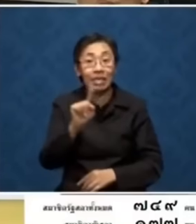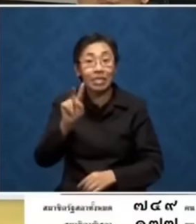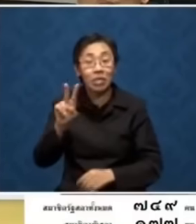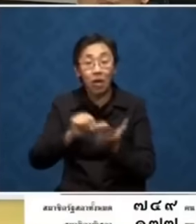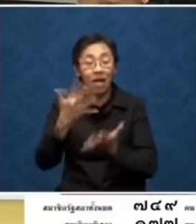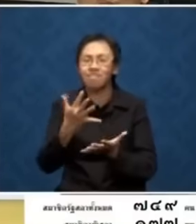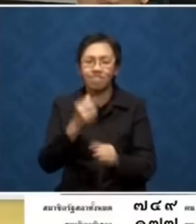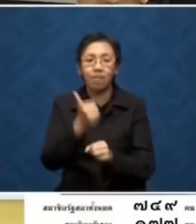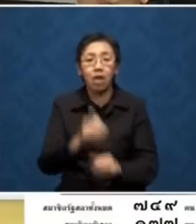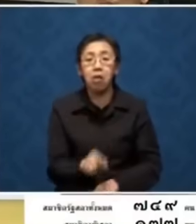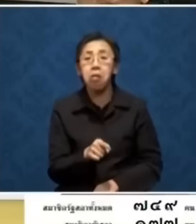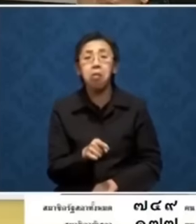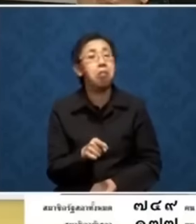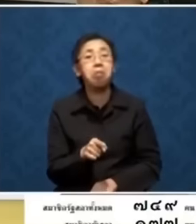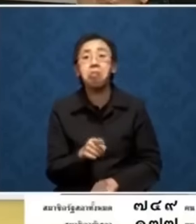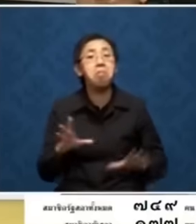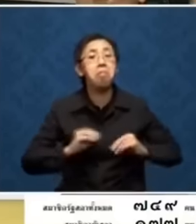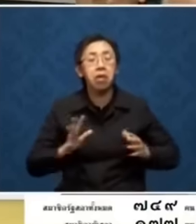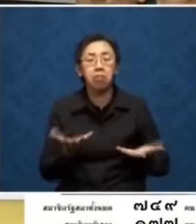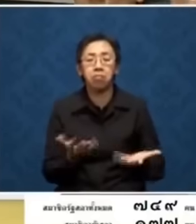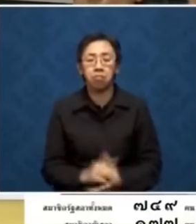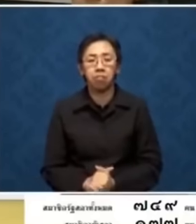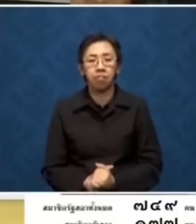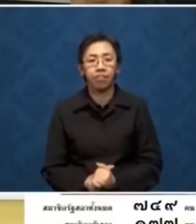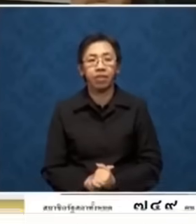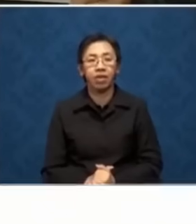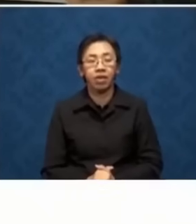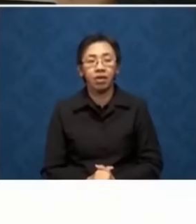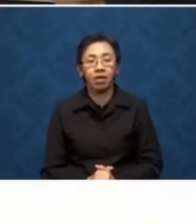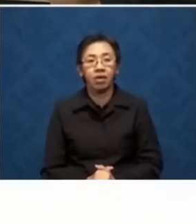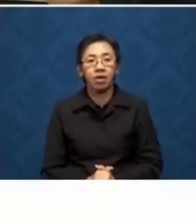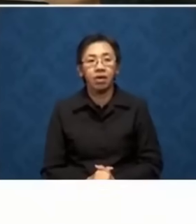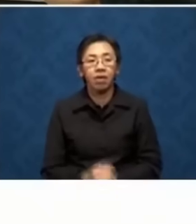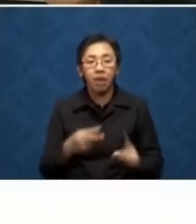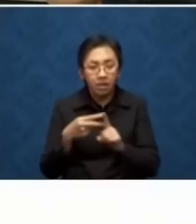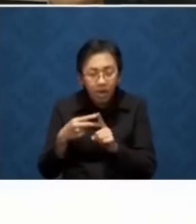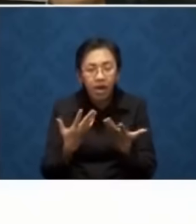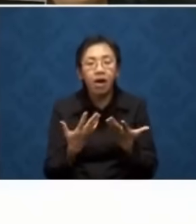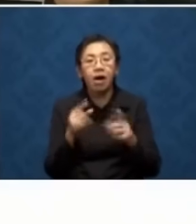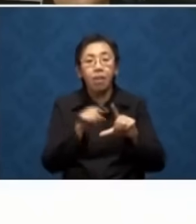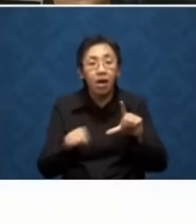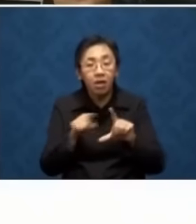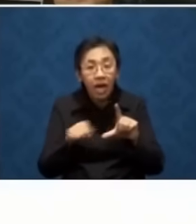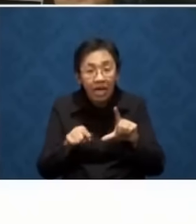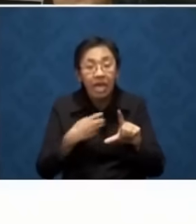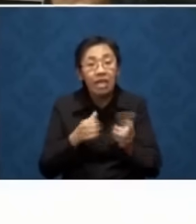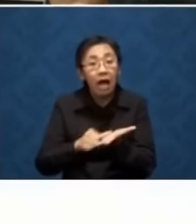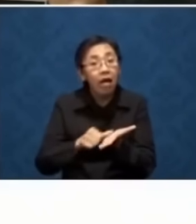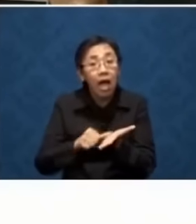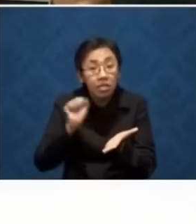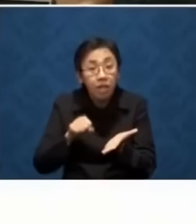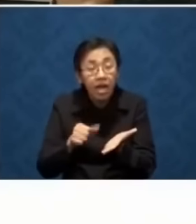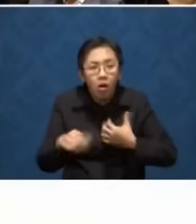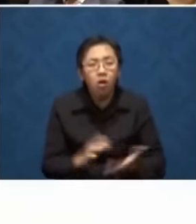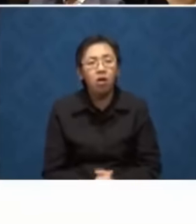ท่านยังไม่ยอมเลยครับผมก็จึงอยากจะถามว่าพรรคอนาคตใหม่และพรรคก้าวไกลเกิดมาเพื่อแก้อย่างเดียวหรอครับแ